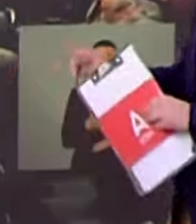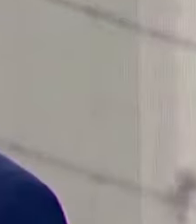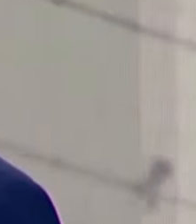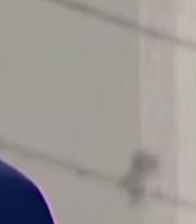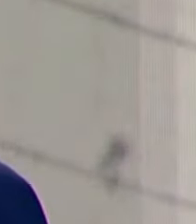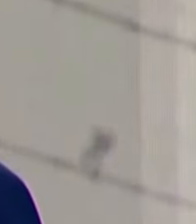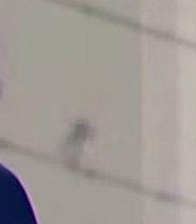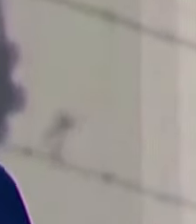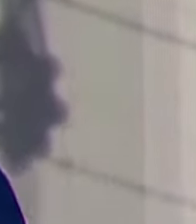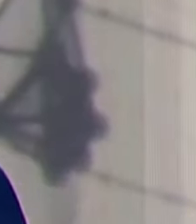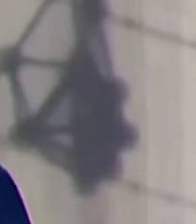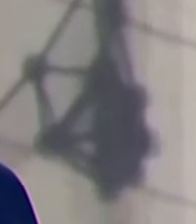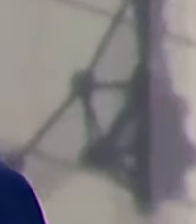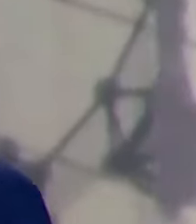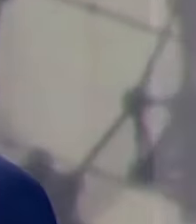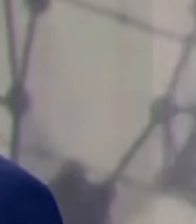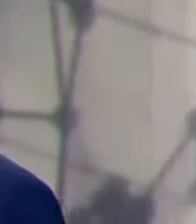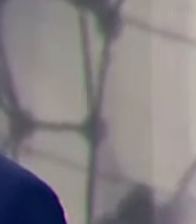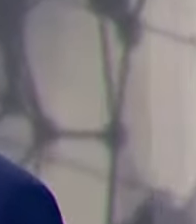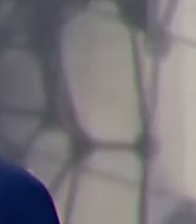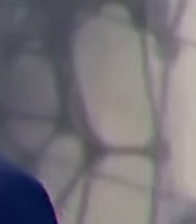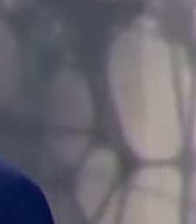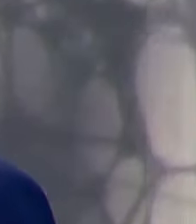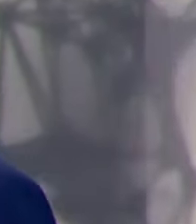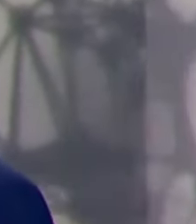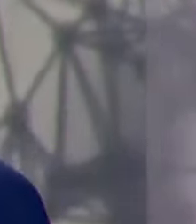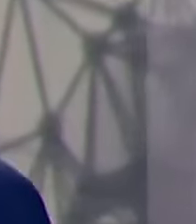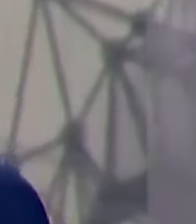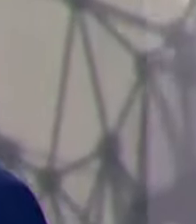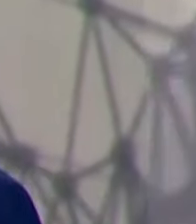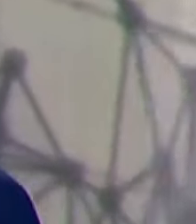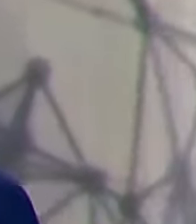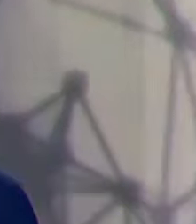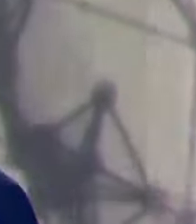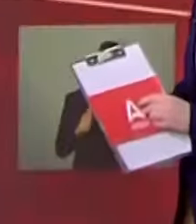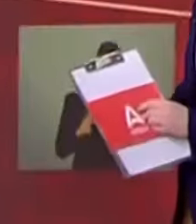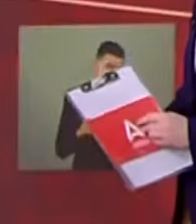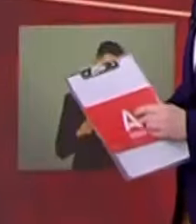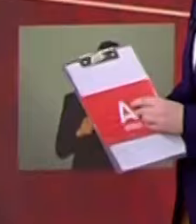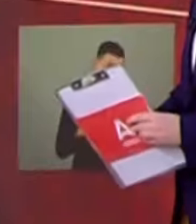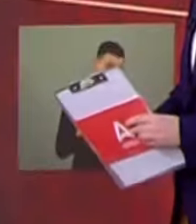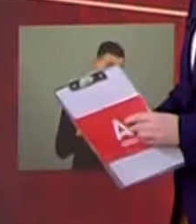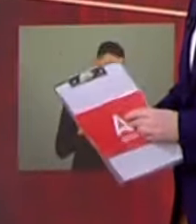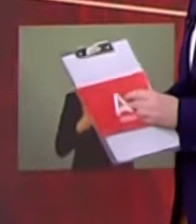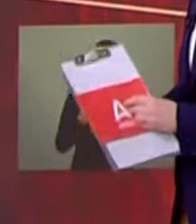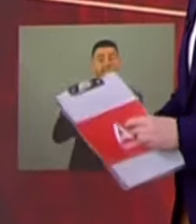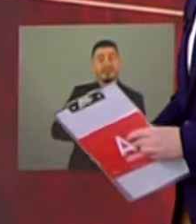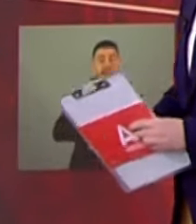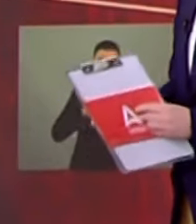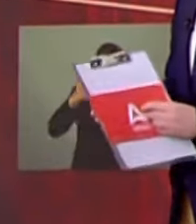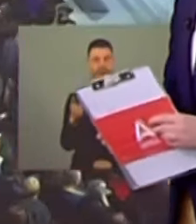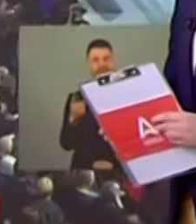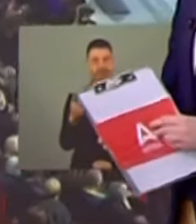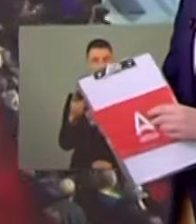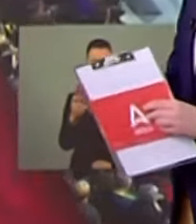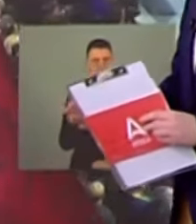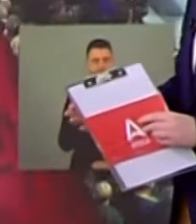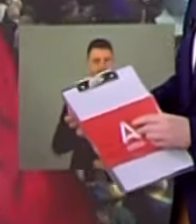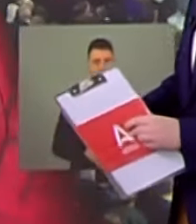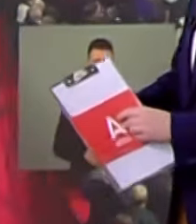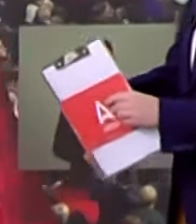αντιπαραθέσεων. Αρχικά να σου πω το εξής, ότι μέχρι να καταλάβουμε κι εμείς οι δημοσιογράφοι τι ακριβώς πιστεύει η κάθε πλευρά, επικράτησε